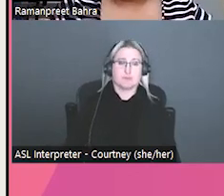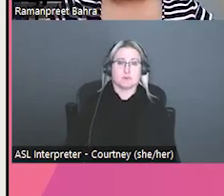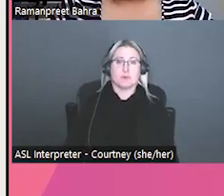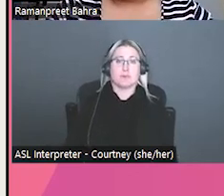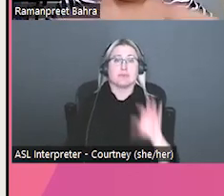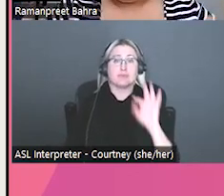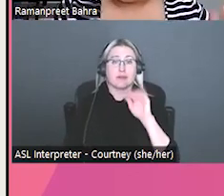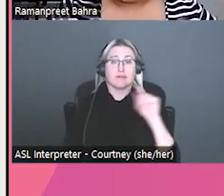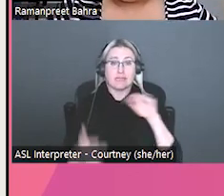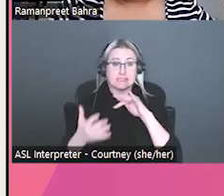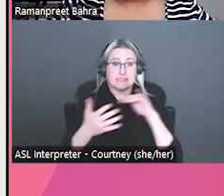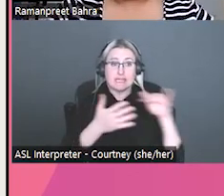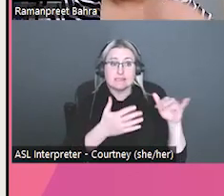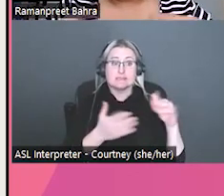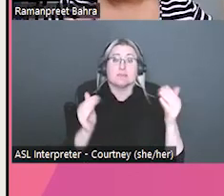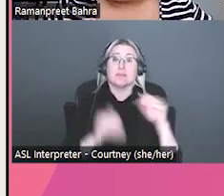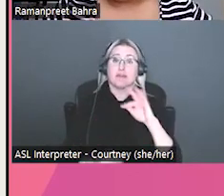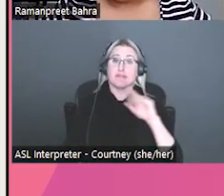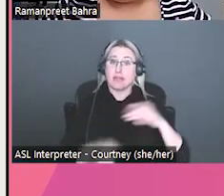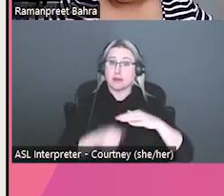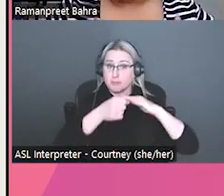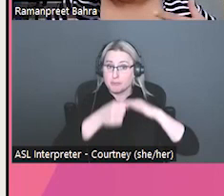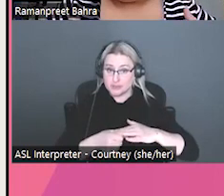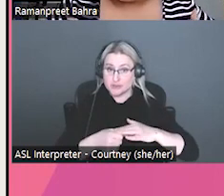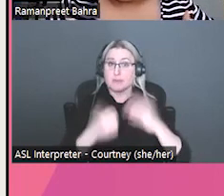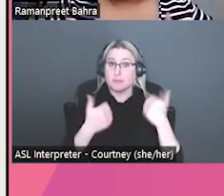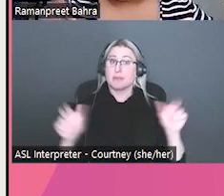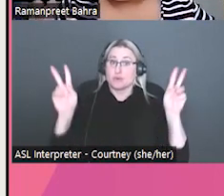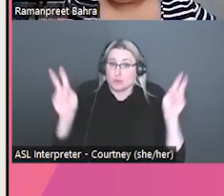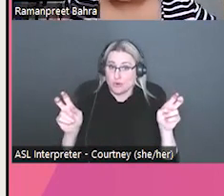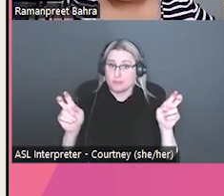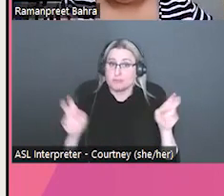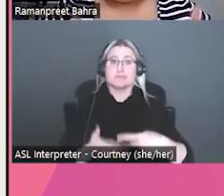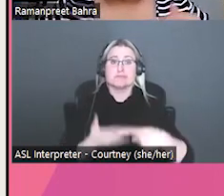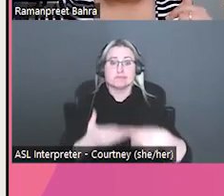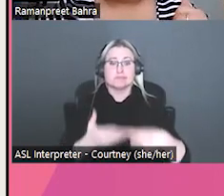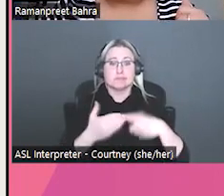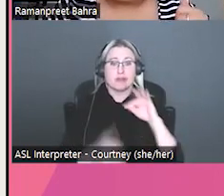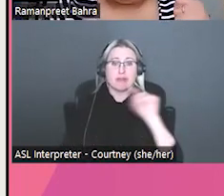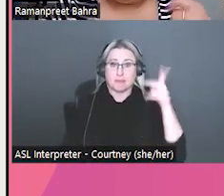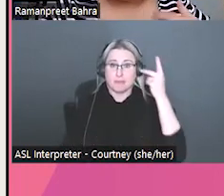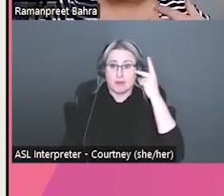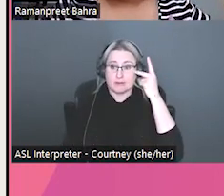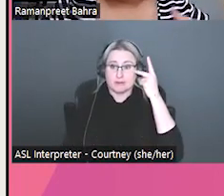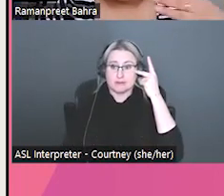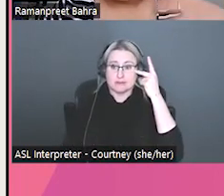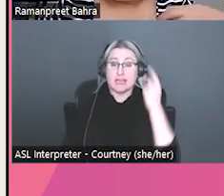Dans la le domaine d'études sur la corpulence,